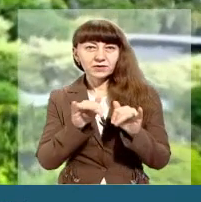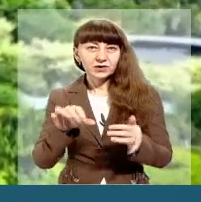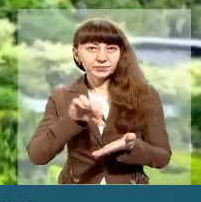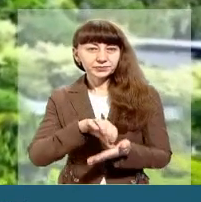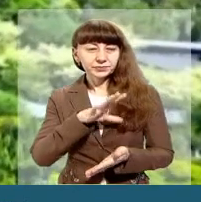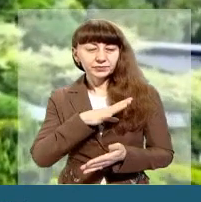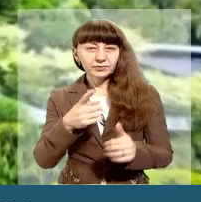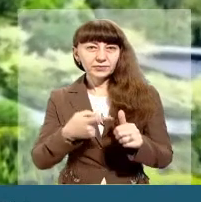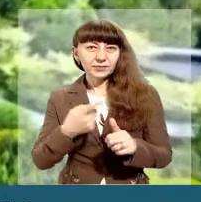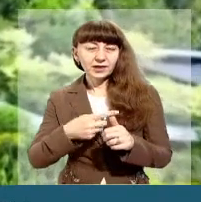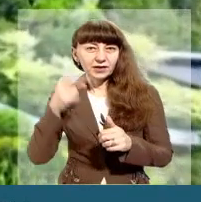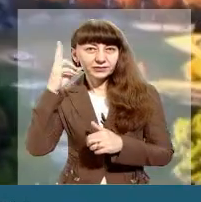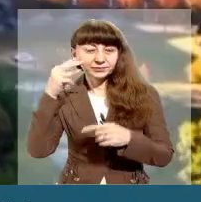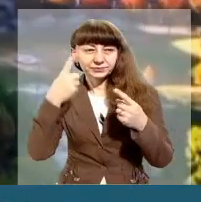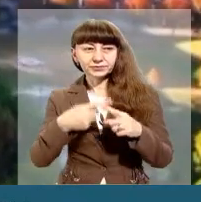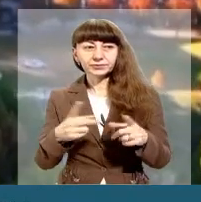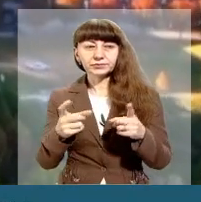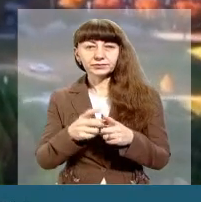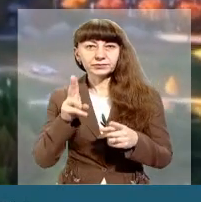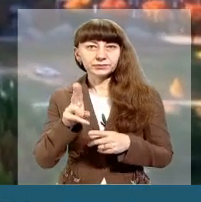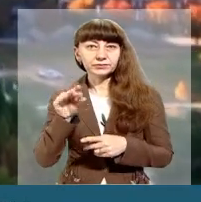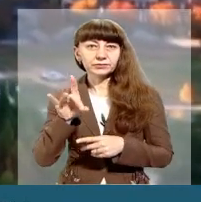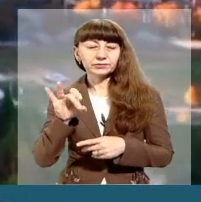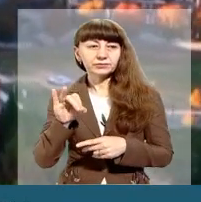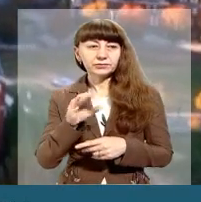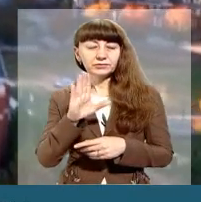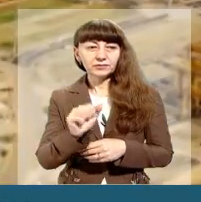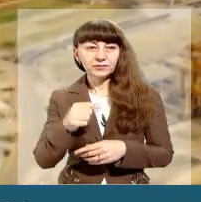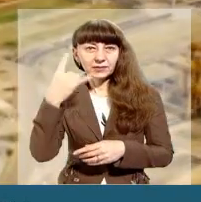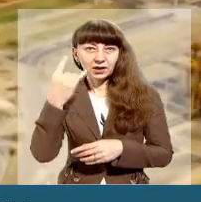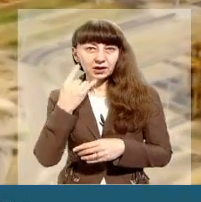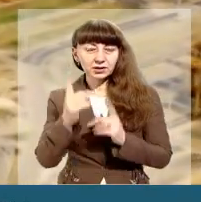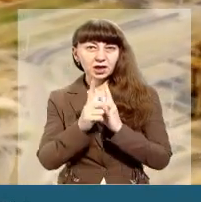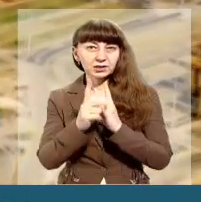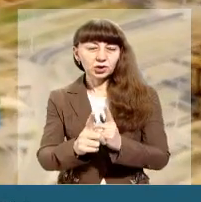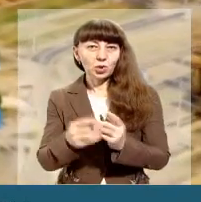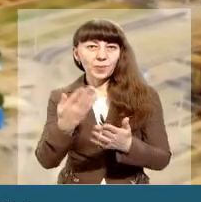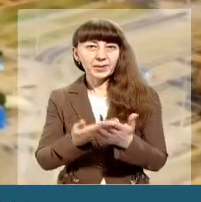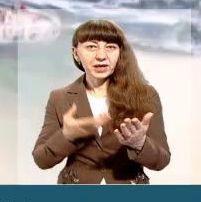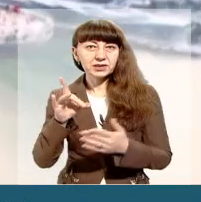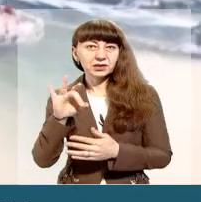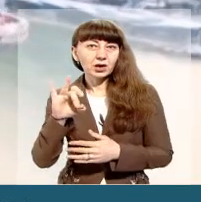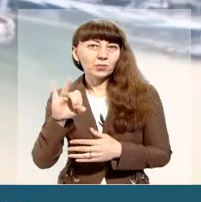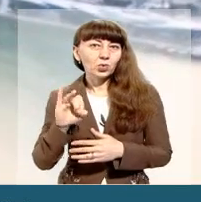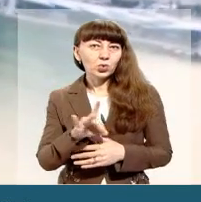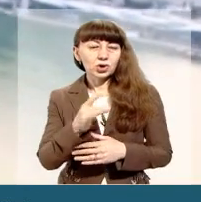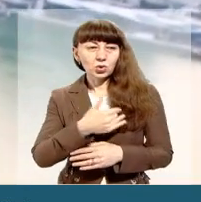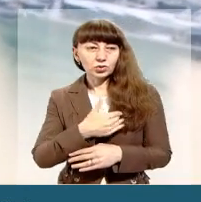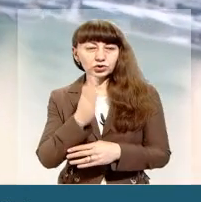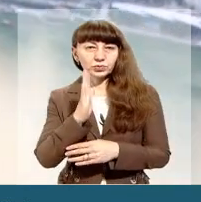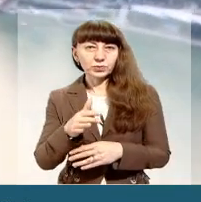выступлении был назван цифровой сектор. По словам Касым-Жомарта Токаева, Казахстан, следуя примеру Сингапура, стремится стать